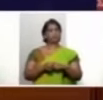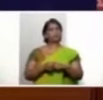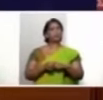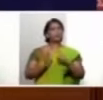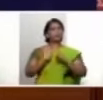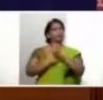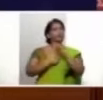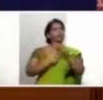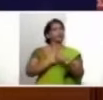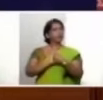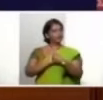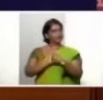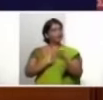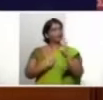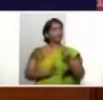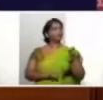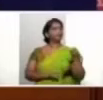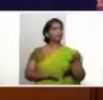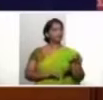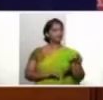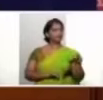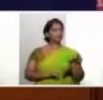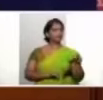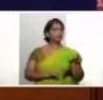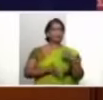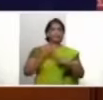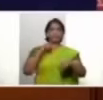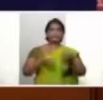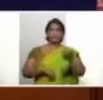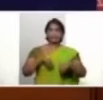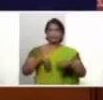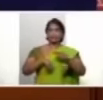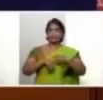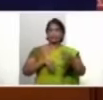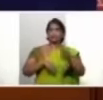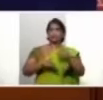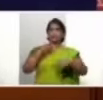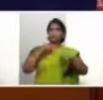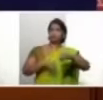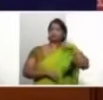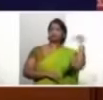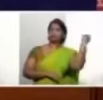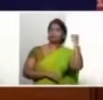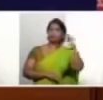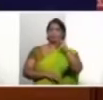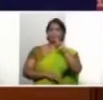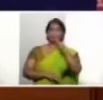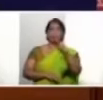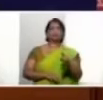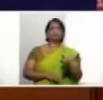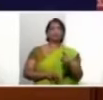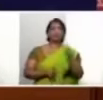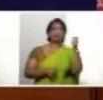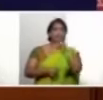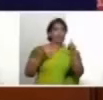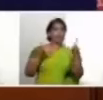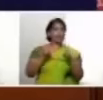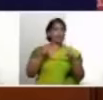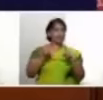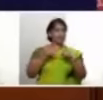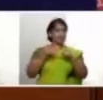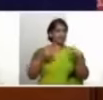වල තියෙන මේ ඡන්ද කාලයේ ගොඩක් එලෙක්ෂන් මීටිං වල කතා කරන තමයි මේ බාර් ලයිසන්, බාර් පර්මිට්